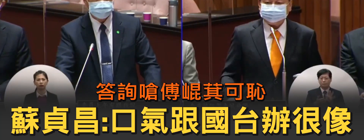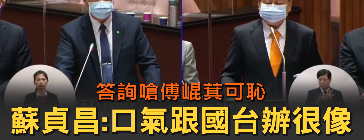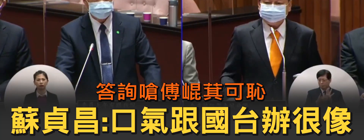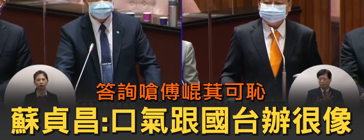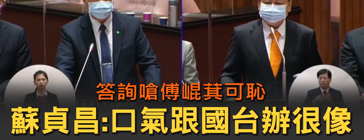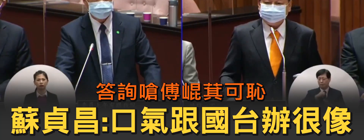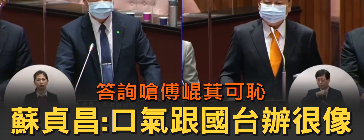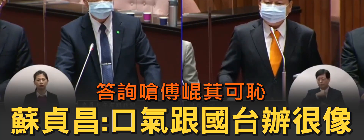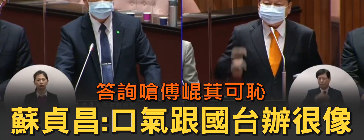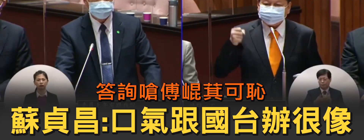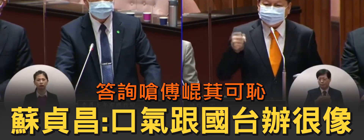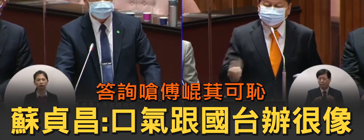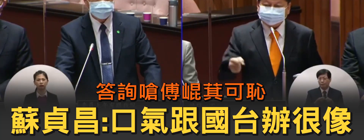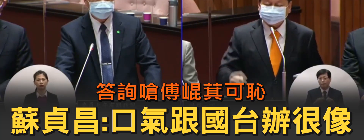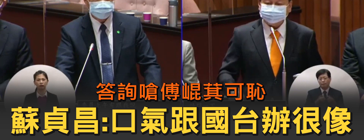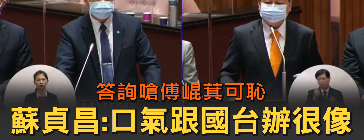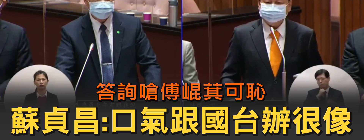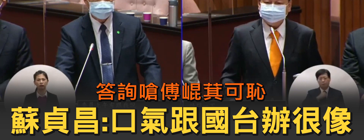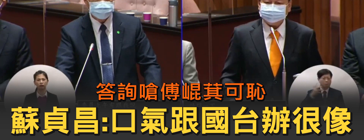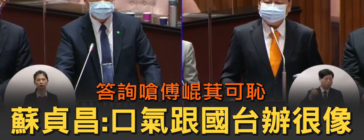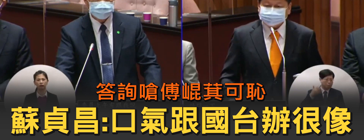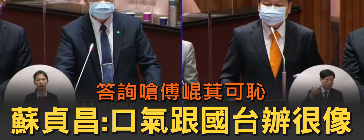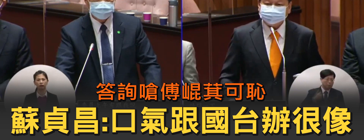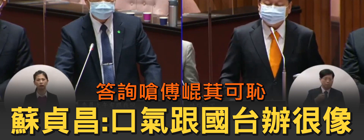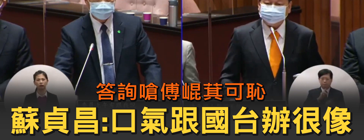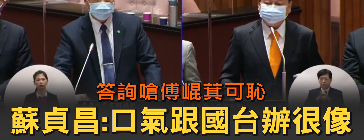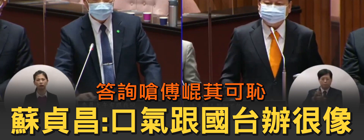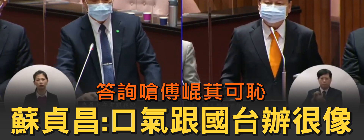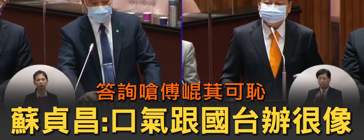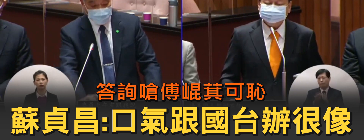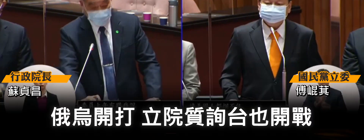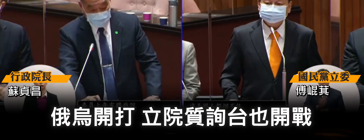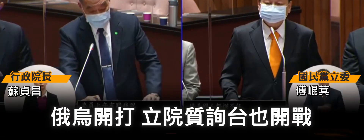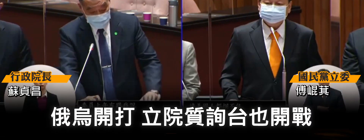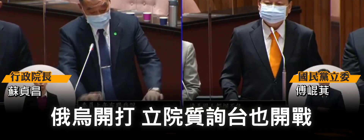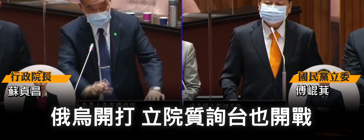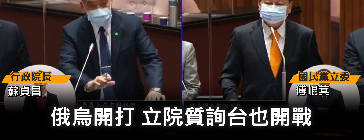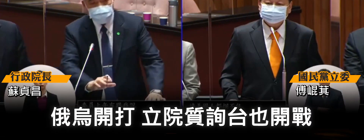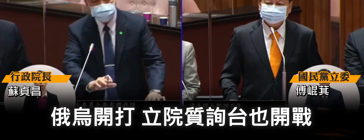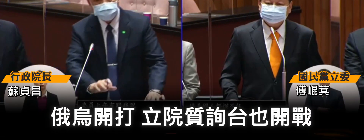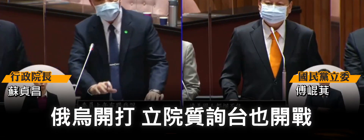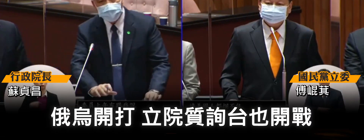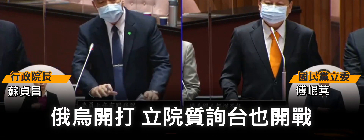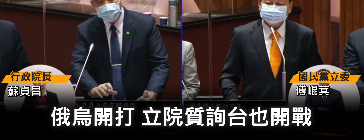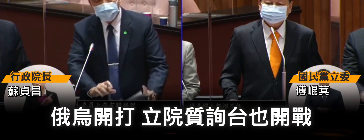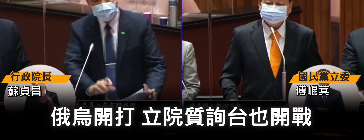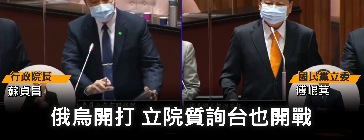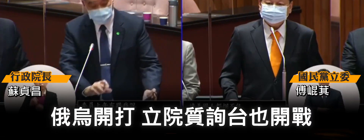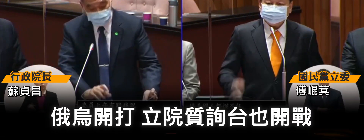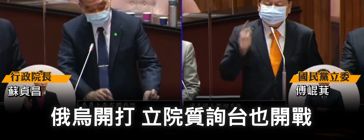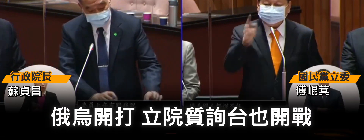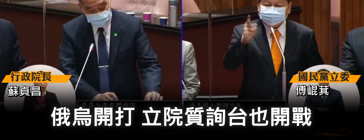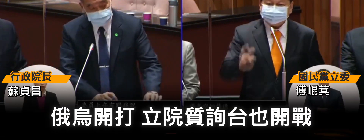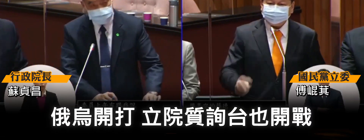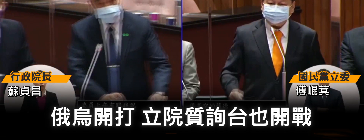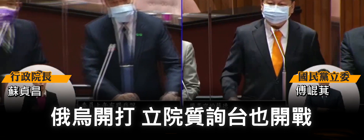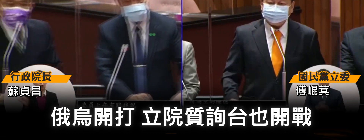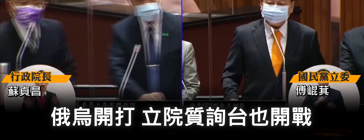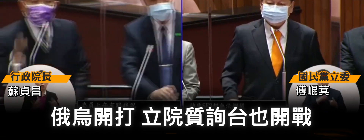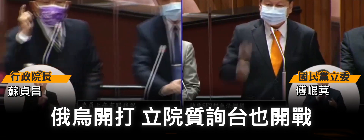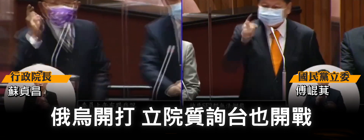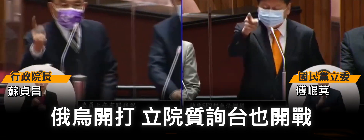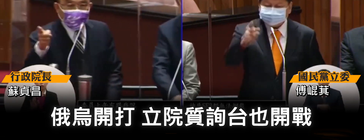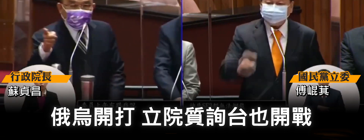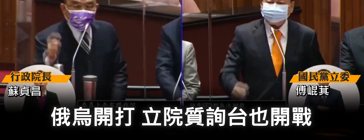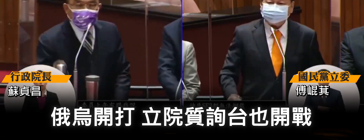台湾，不要再用话术来欺骗所有的国人。 我们绝不用话术欺骗国人，像 怎么样的话